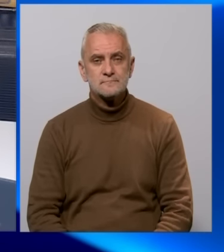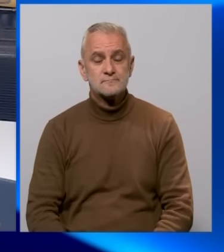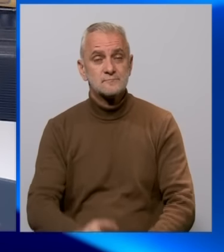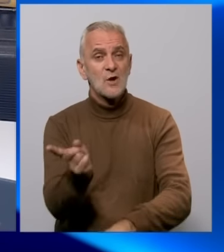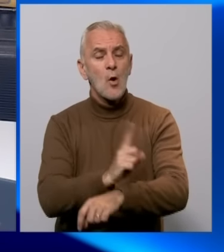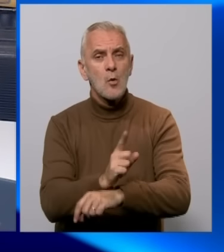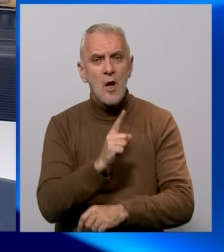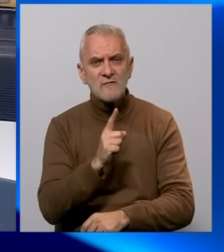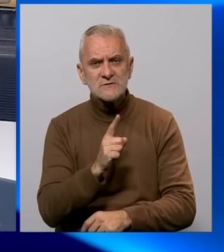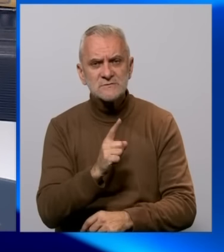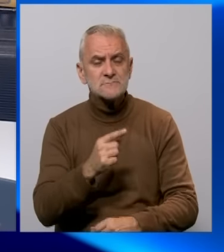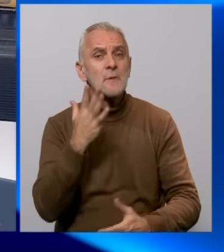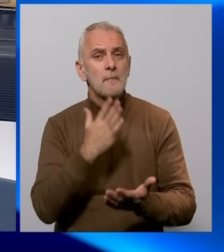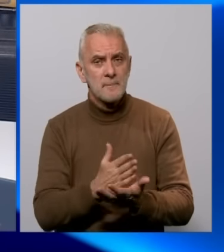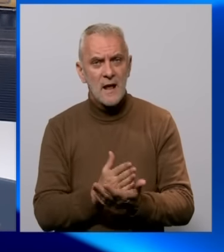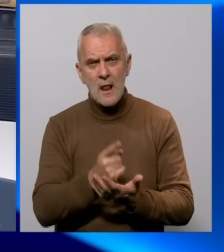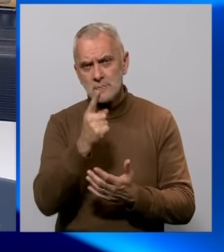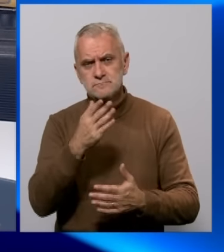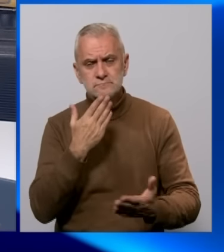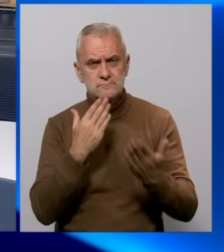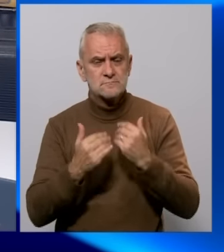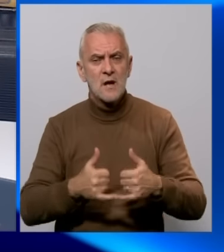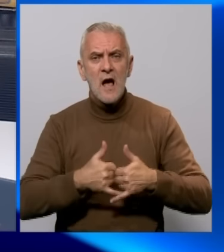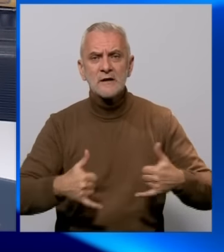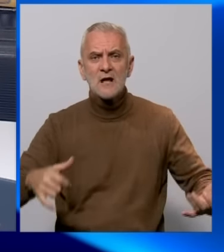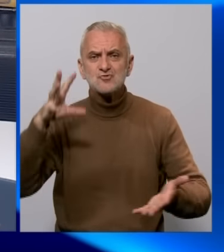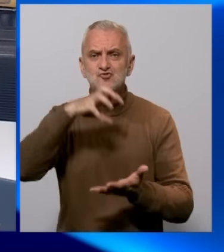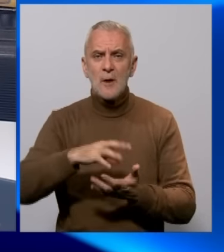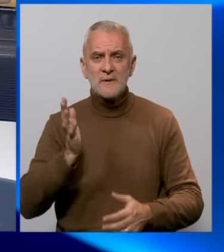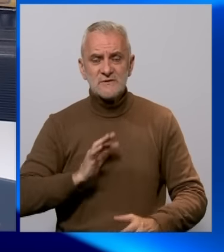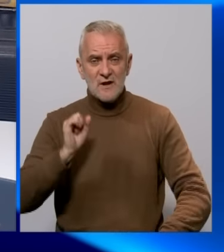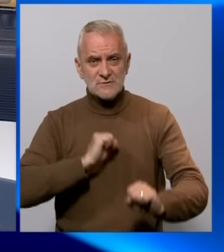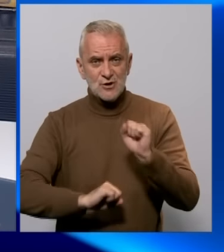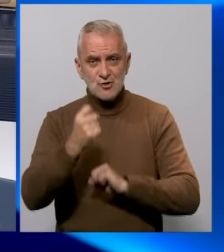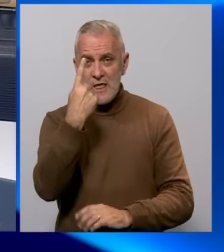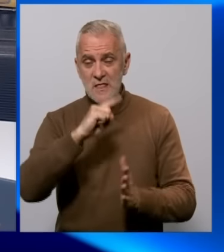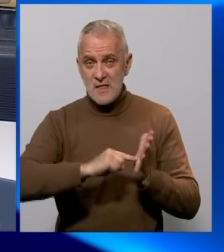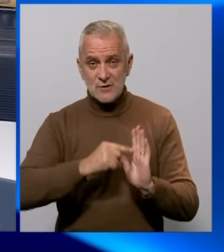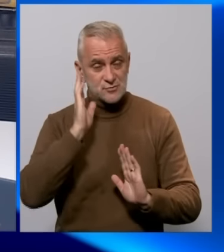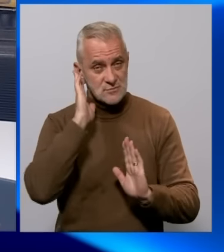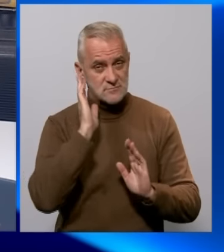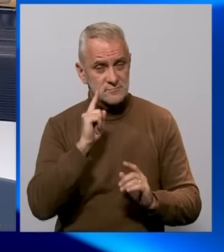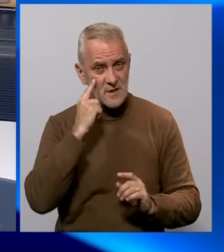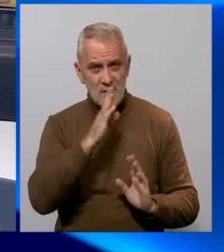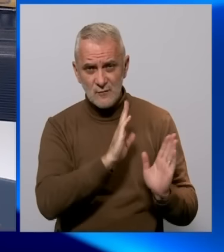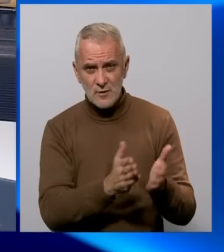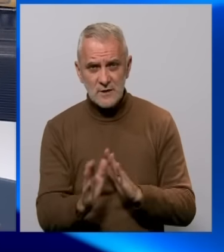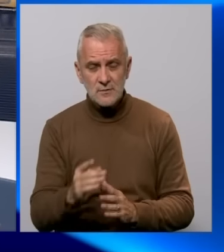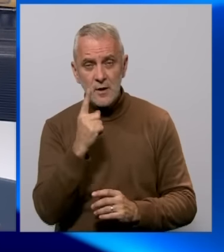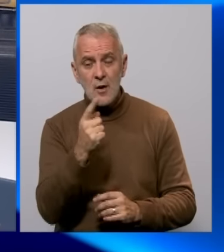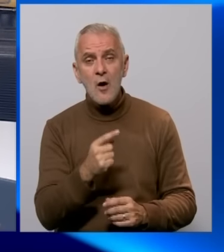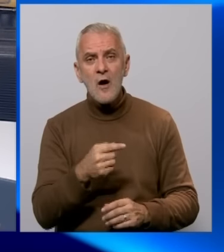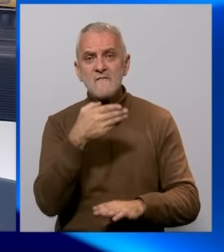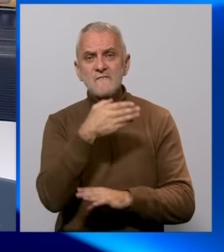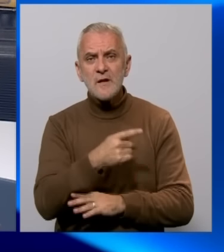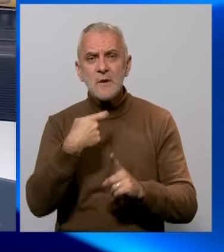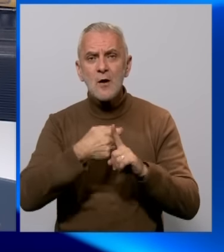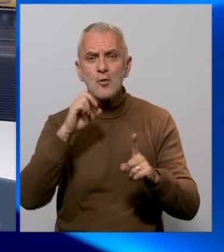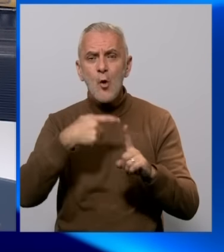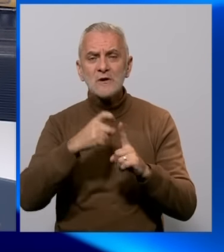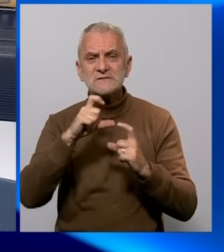U Lukavcu je održana sjednica Gradskog štaba civilne zaštite sa jednom tačkom dnevnog reda, a to je stanje u globalni ispad